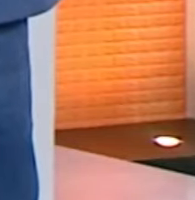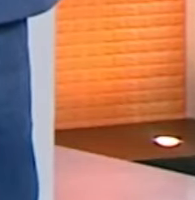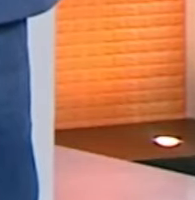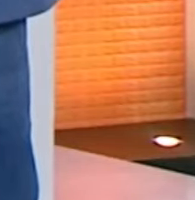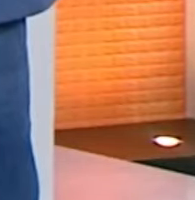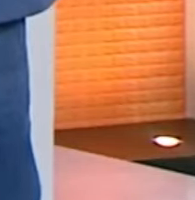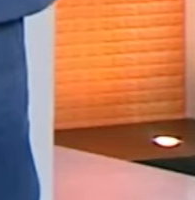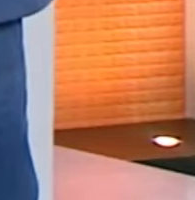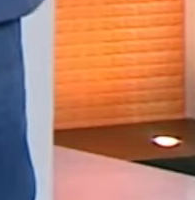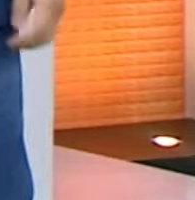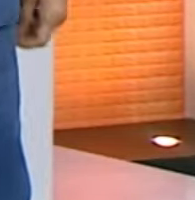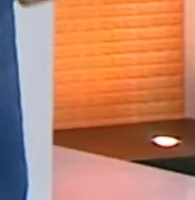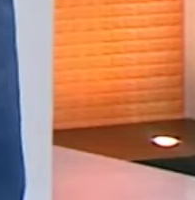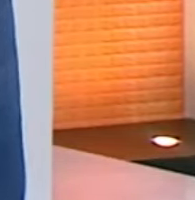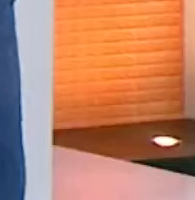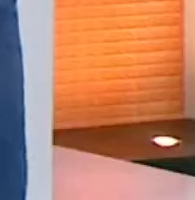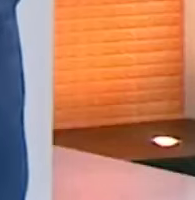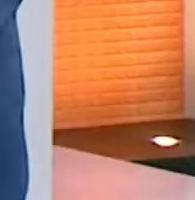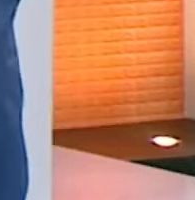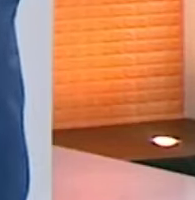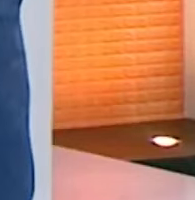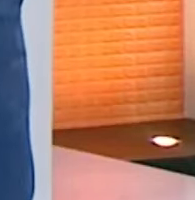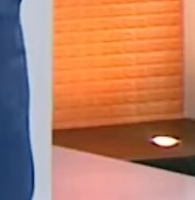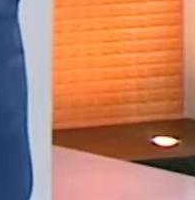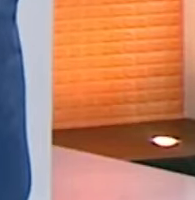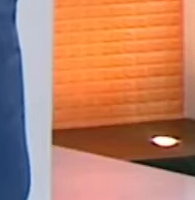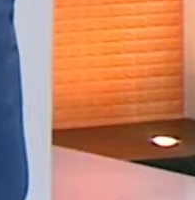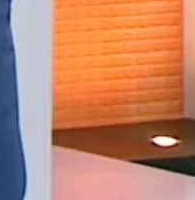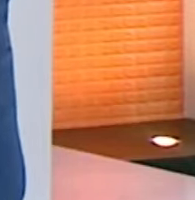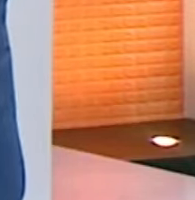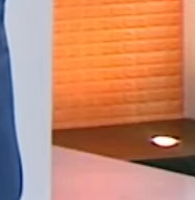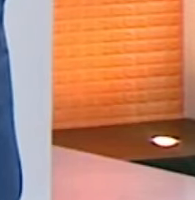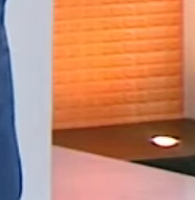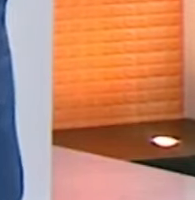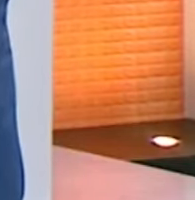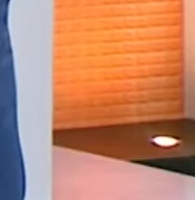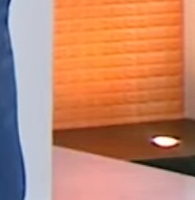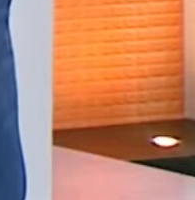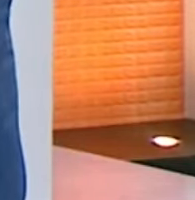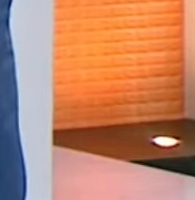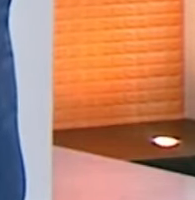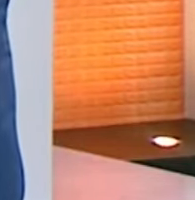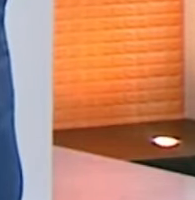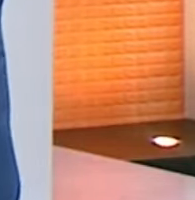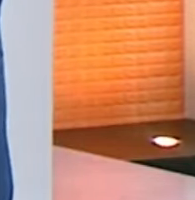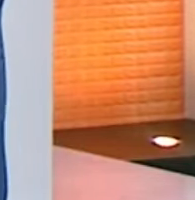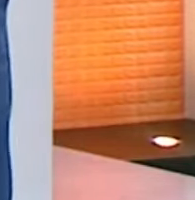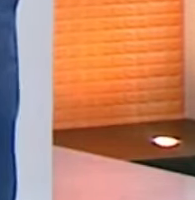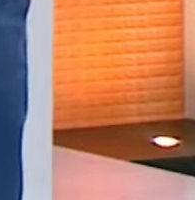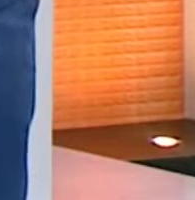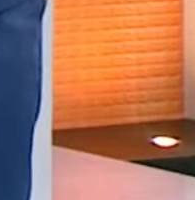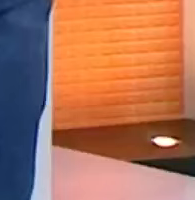sa GMA Integrated News sa YouTube. Sa mga kapuso abroad, subaybayan nyo kami sa GMA Pinoy